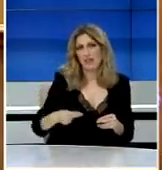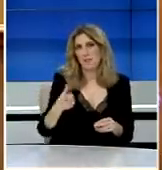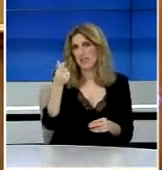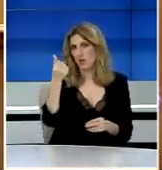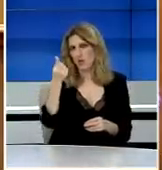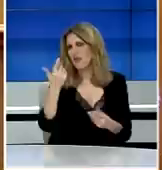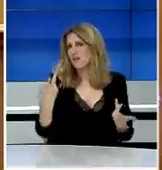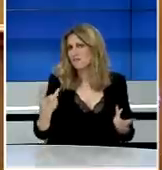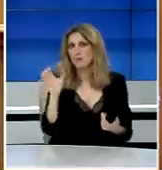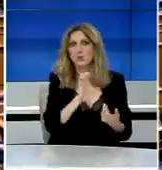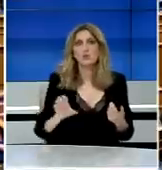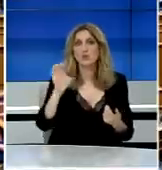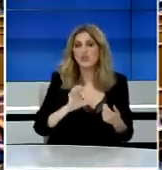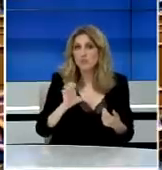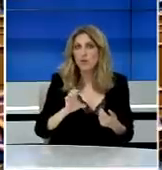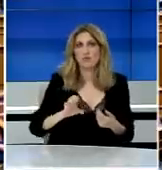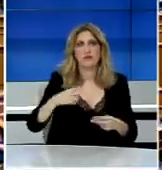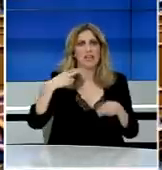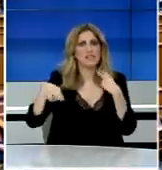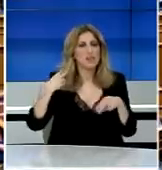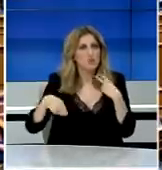Τουρισμός, εστίαση, πολιτισμός,